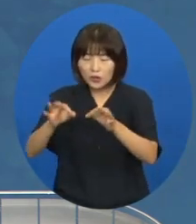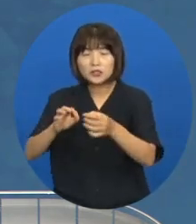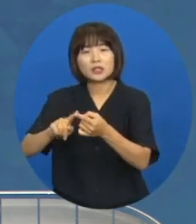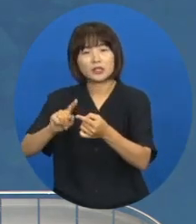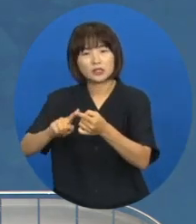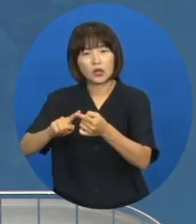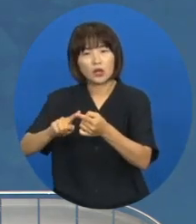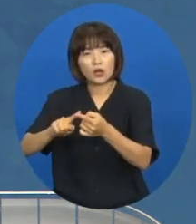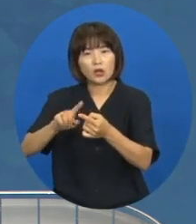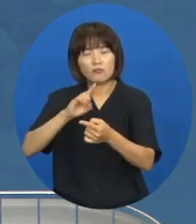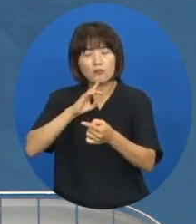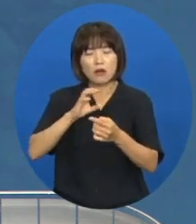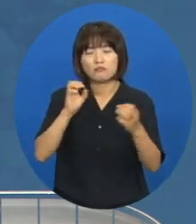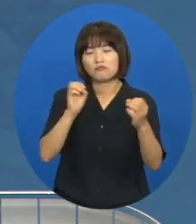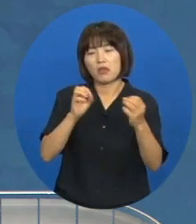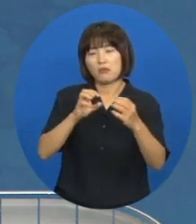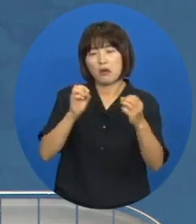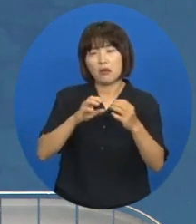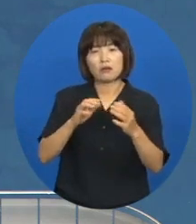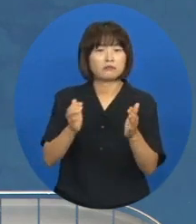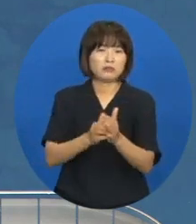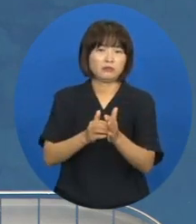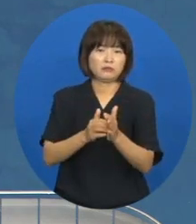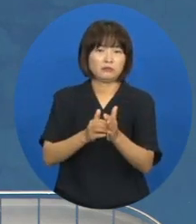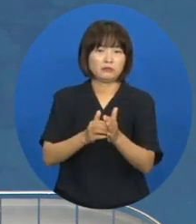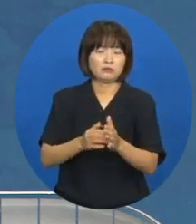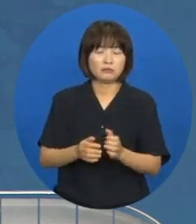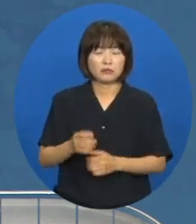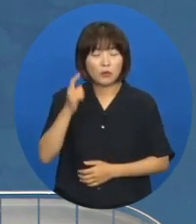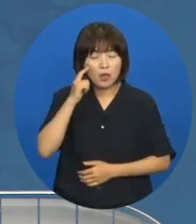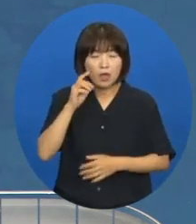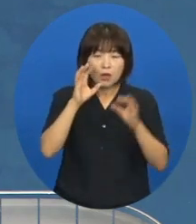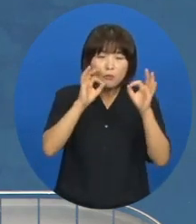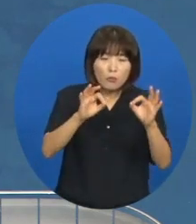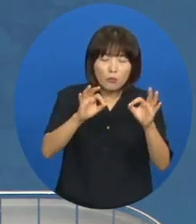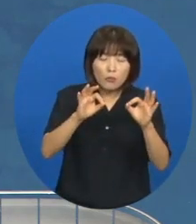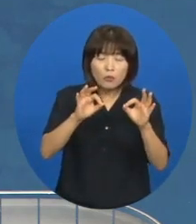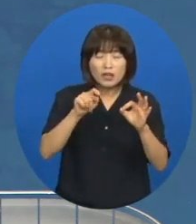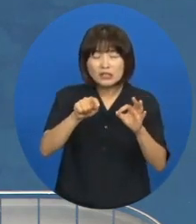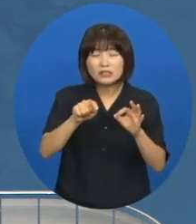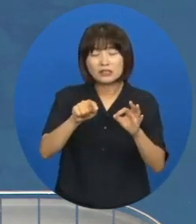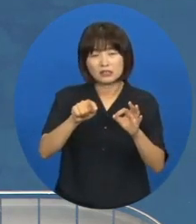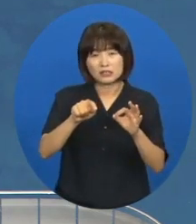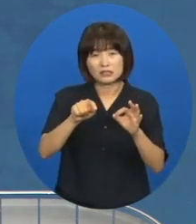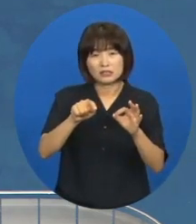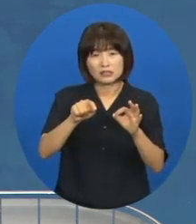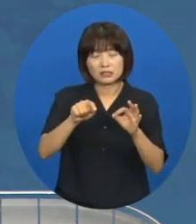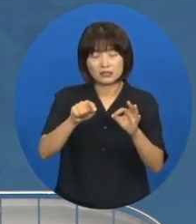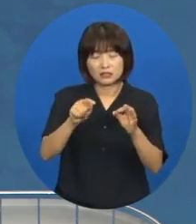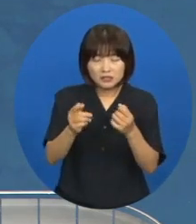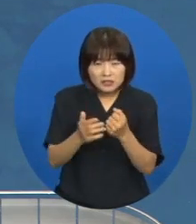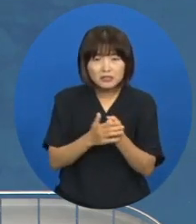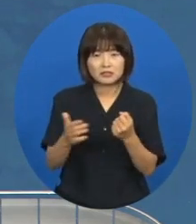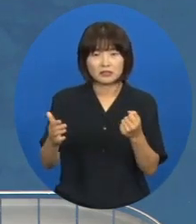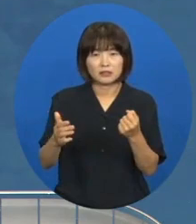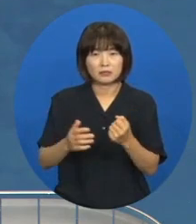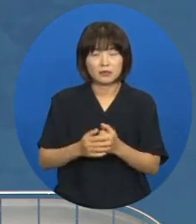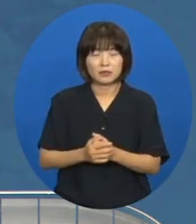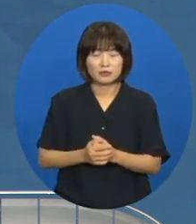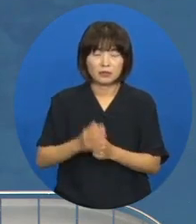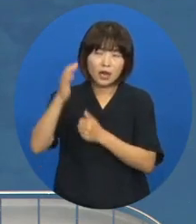뭐 그렇게밖에 대화 주제가 없어요. 보고 들은 게 늘 그것밖에 없으니까. 무엇보다도 하나님은 너무